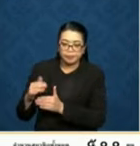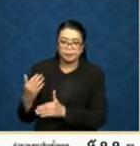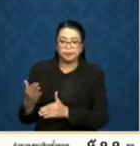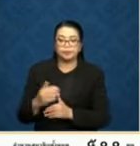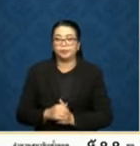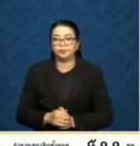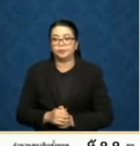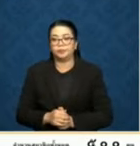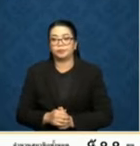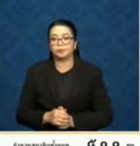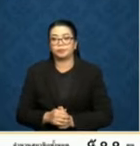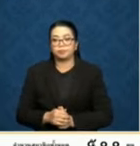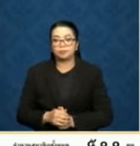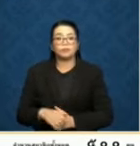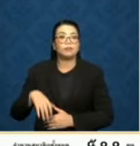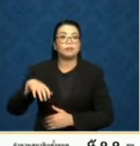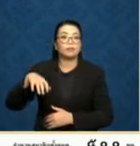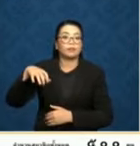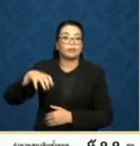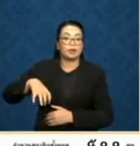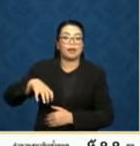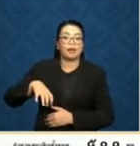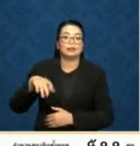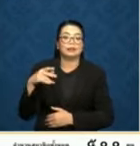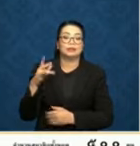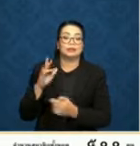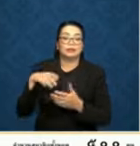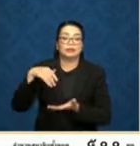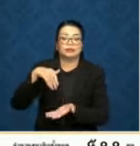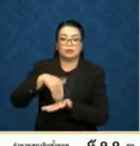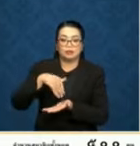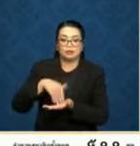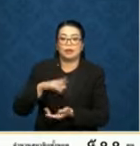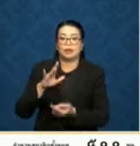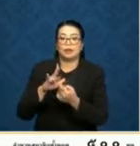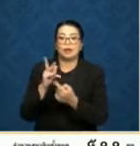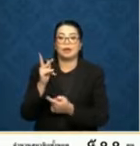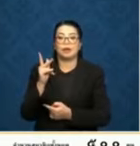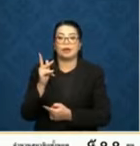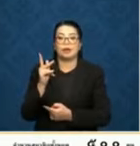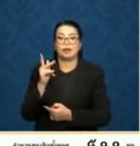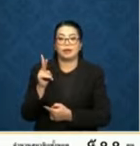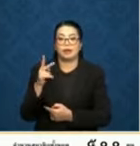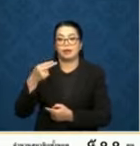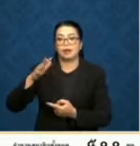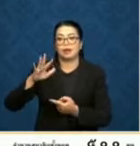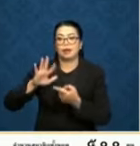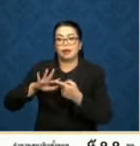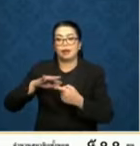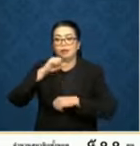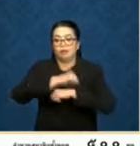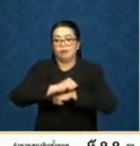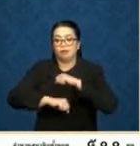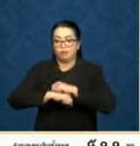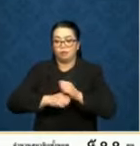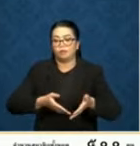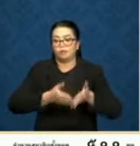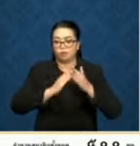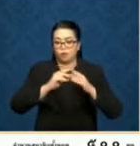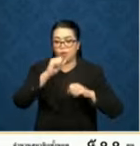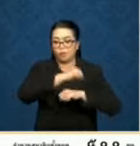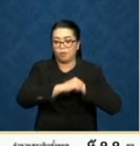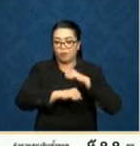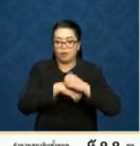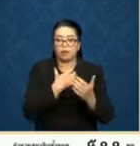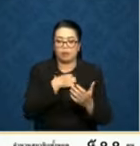ขอสงเกตที่บอกว่าการเคหะนั้นได้งบซ้อมเพ dividendsแต่ก็ยังสร้างอยู่เรื่ๆในปี 16-88อยากจะให้อังบ